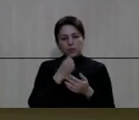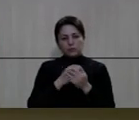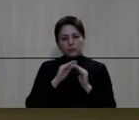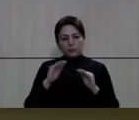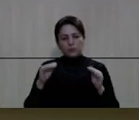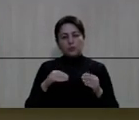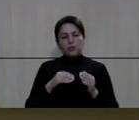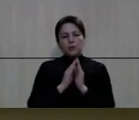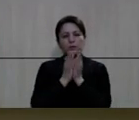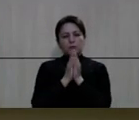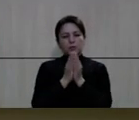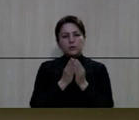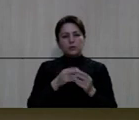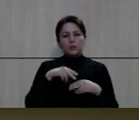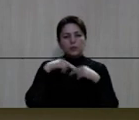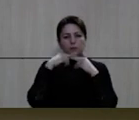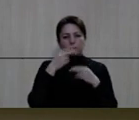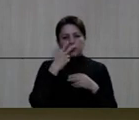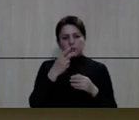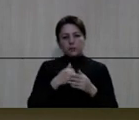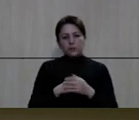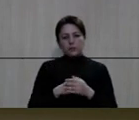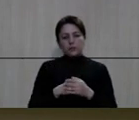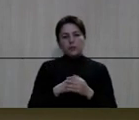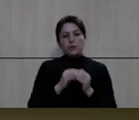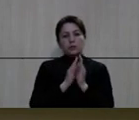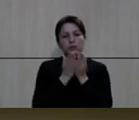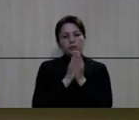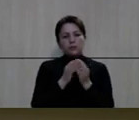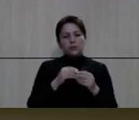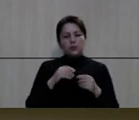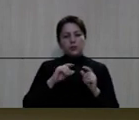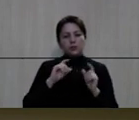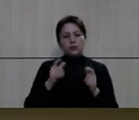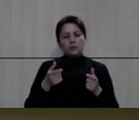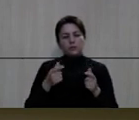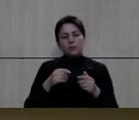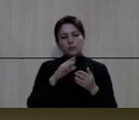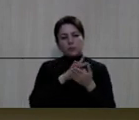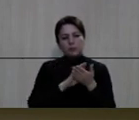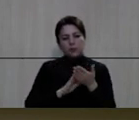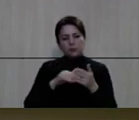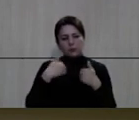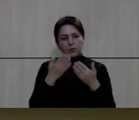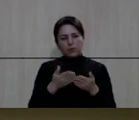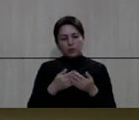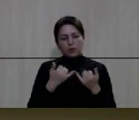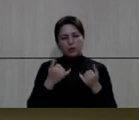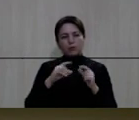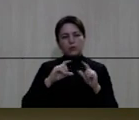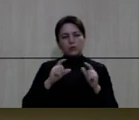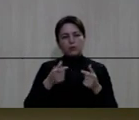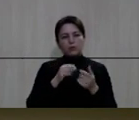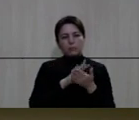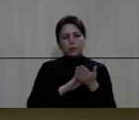o'quvchilar, darsligingizga e'tibor qaratsangiz, darslikda taklifnoma matni berilgan. Keling, hozir biz taklifnoma matni